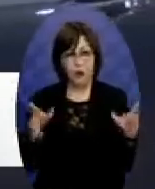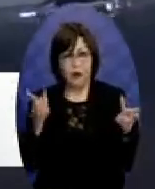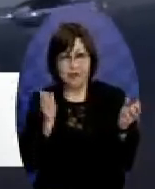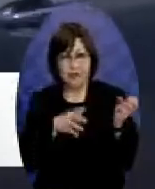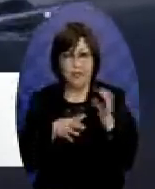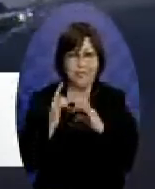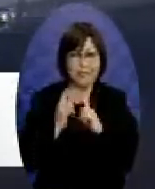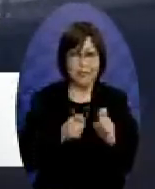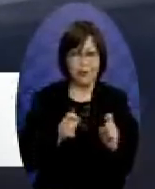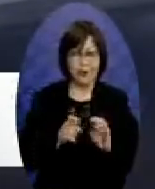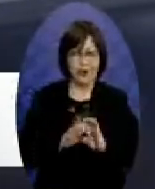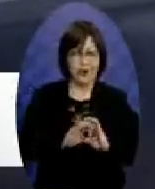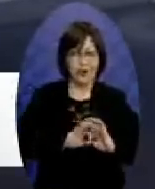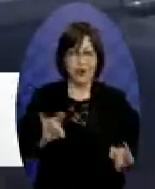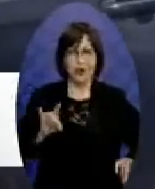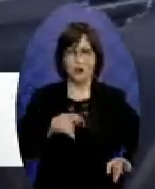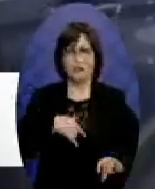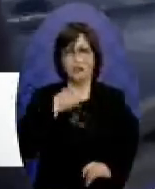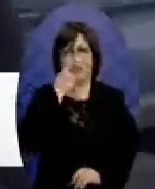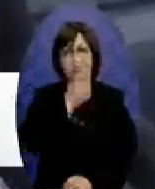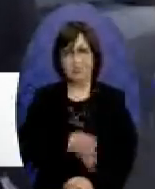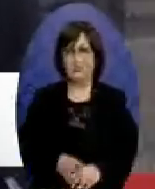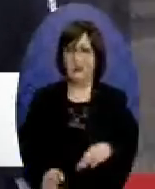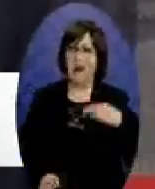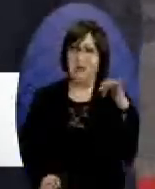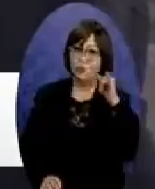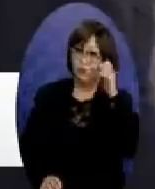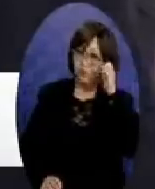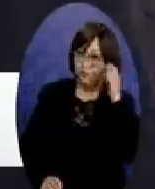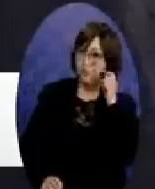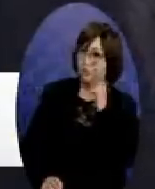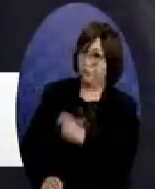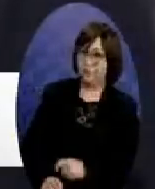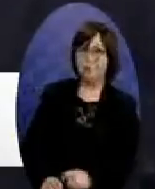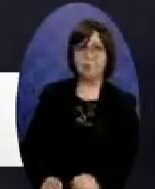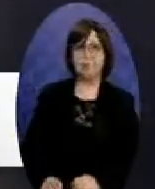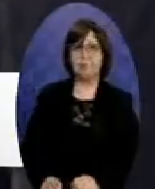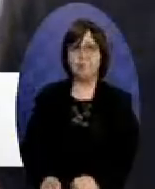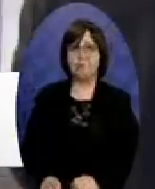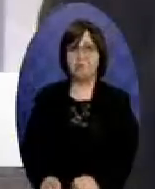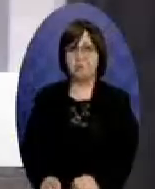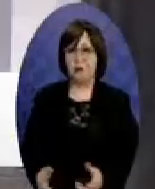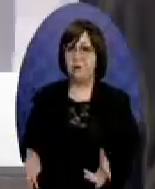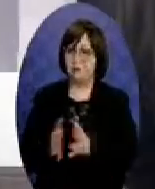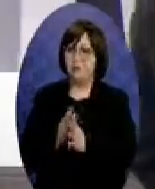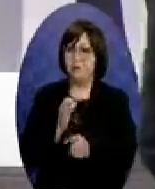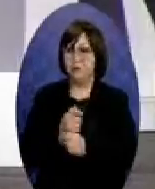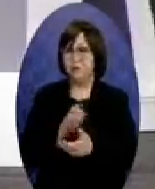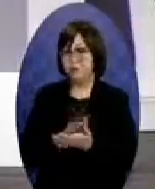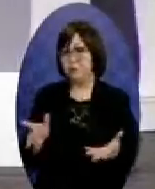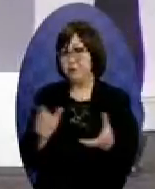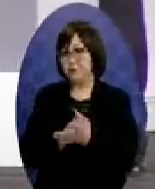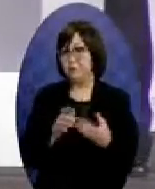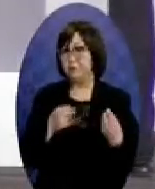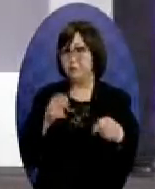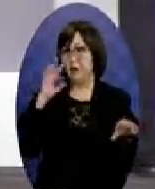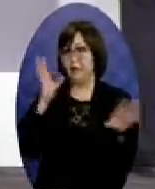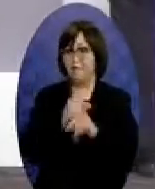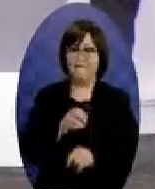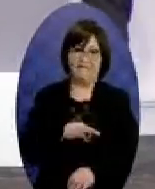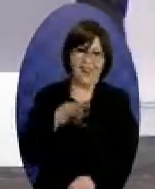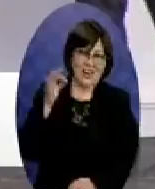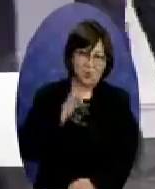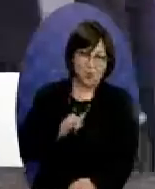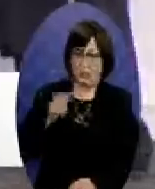байна. За тэгвэл ерөнхийлөгч Макрон үүний хариуд хамтын ажиллагааны шинэ гэрээ байгуулсны Франц Герман улсын харилцаанд цоо шин